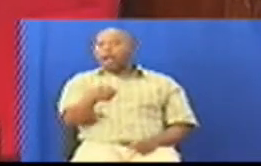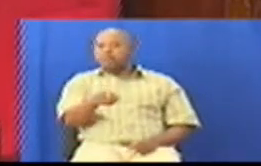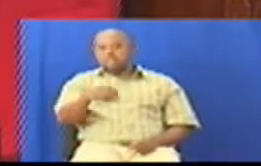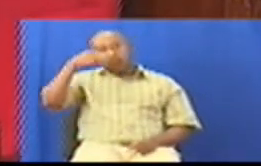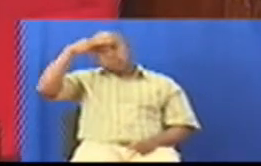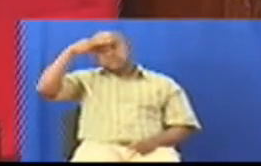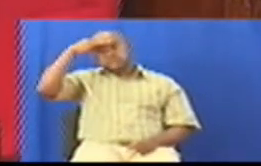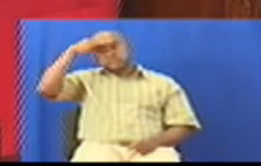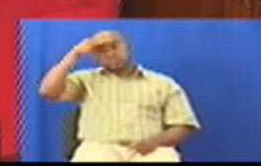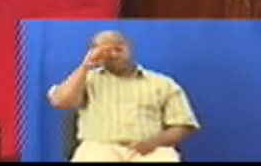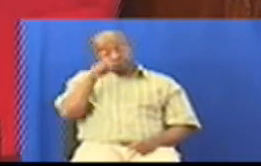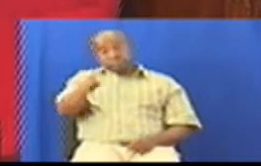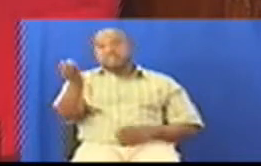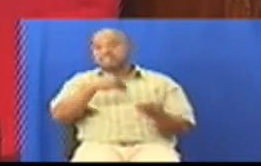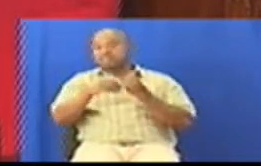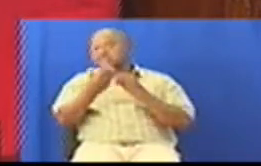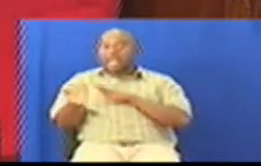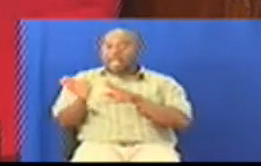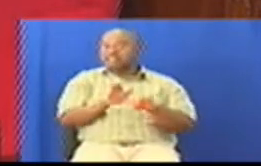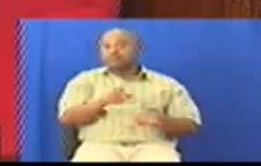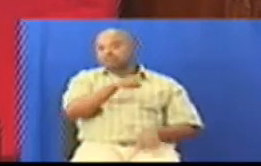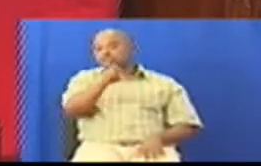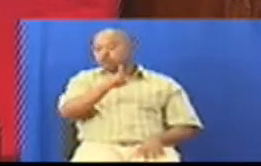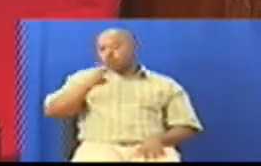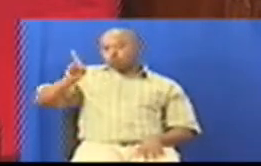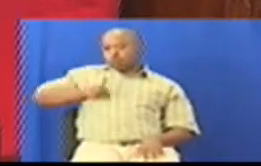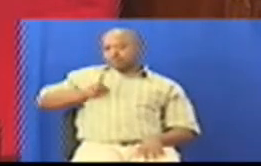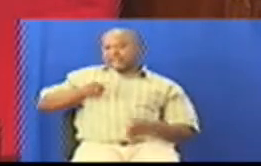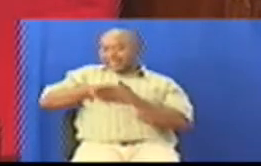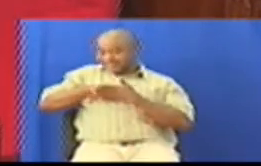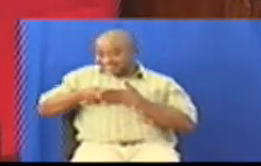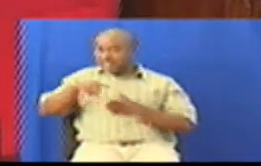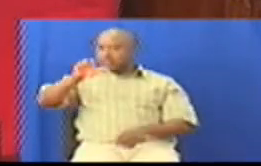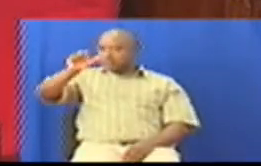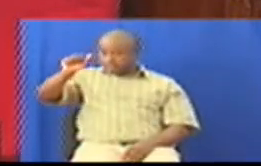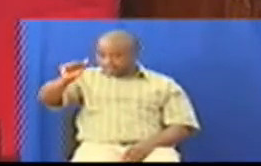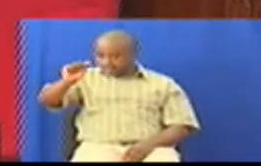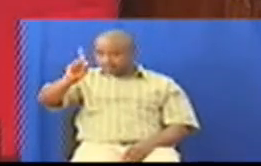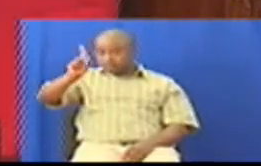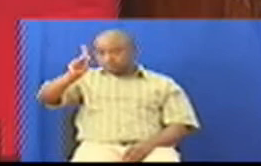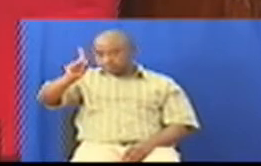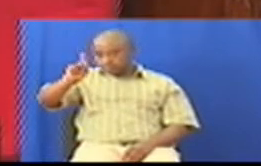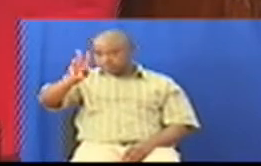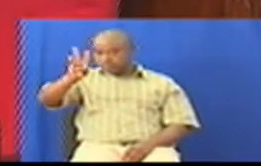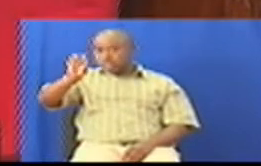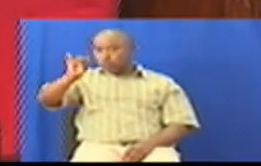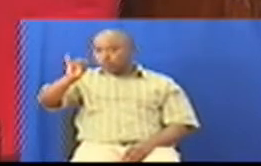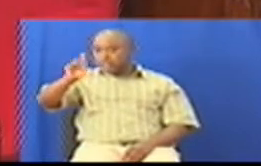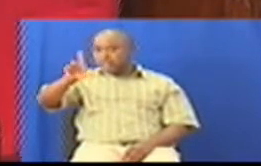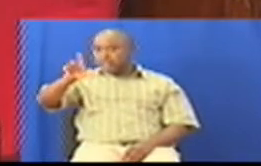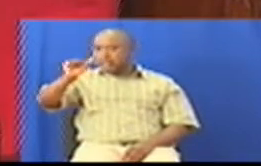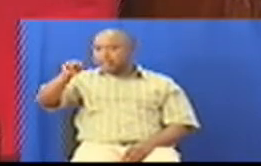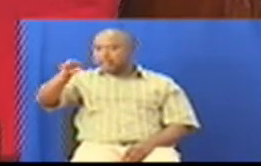polisi zikasababisha kifo cha huyo binti ya kulima ya kulini Bafta. Lakini kibaya zaidi, chama